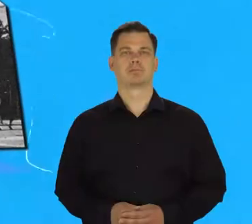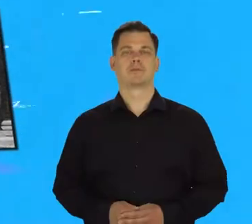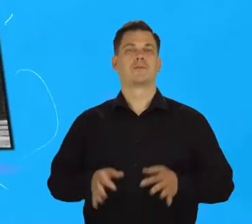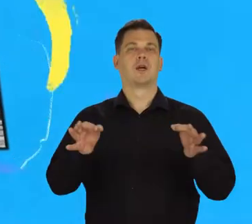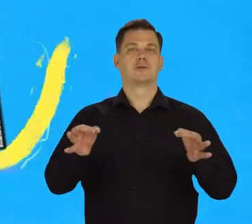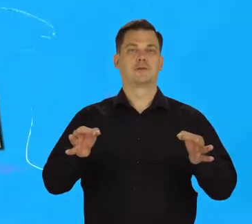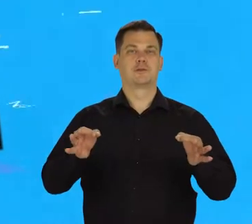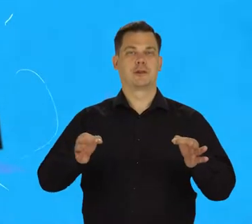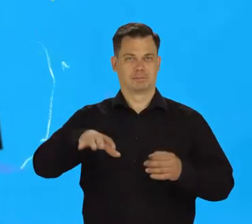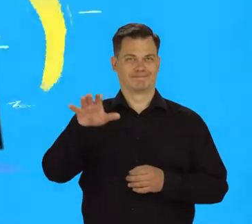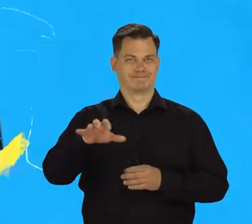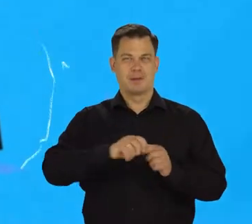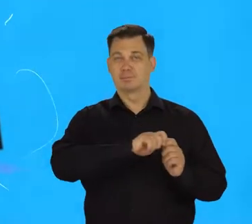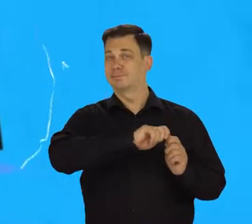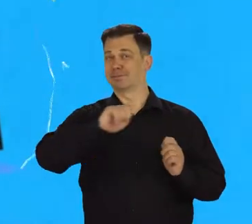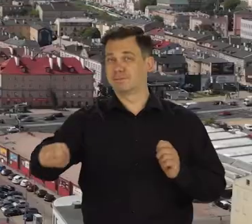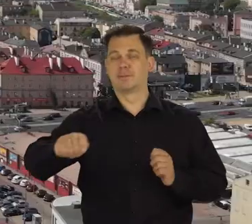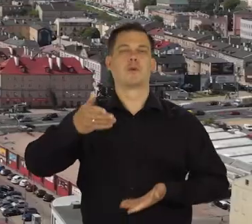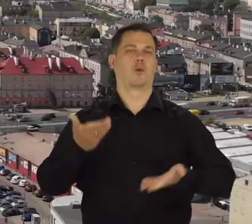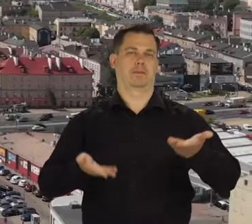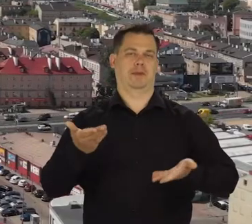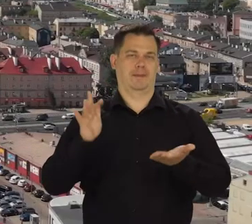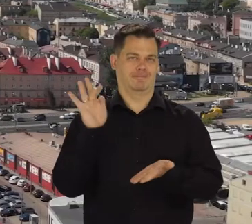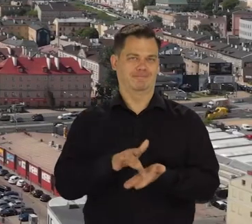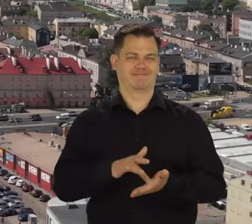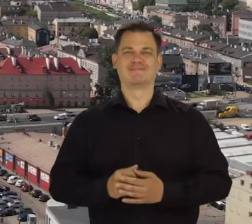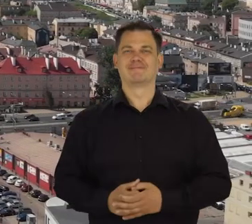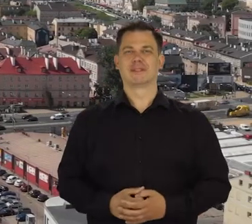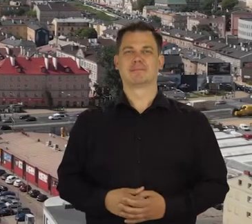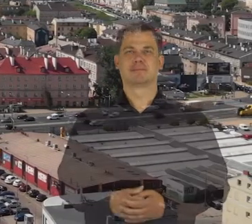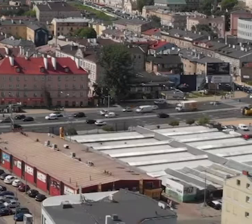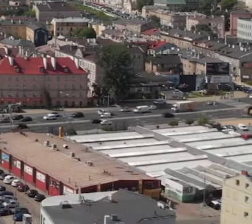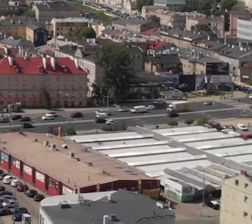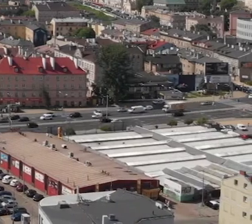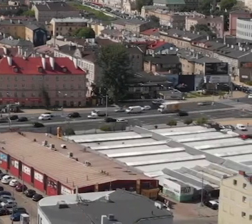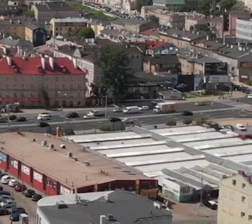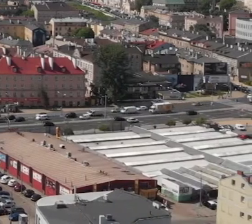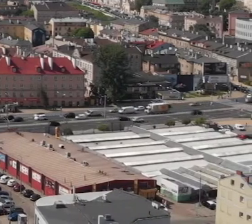Dziś ekipa Teatralnej Mapy Polski dotarła do Lublina.